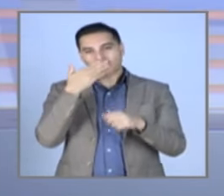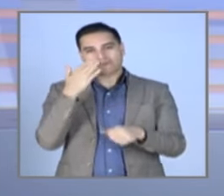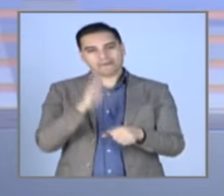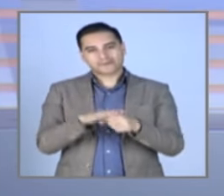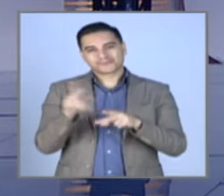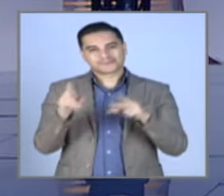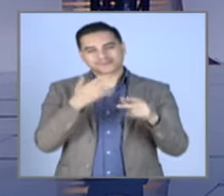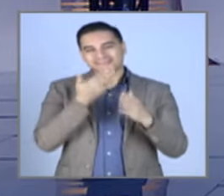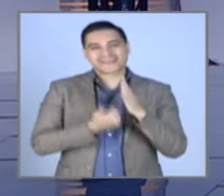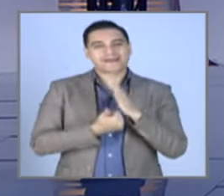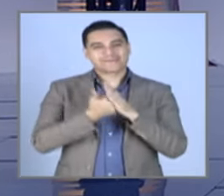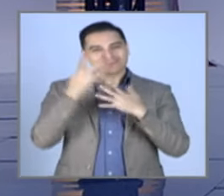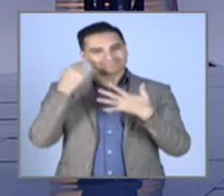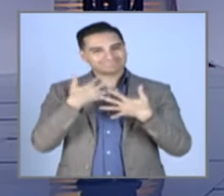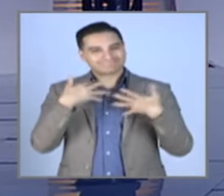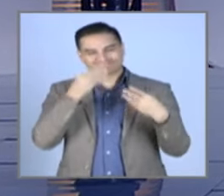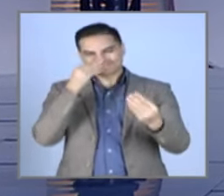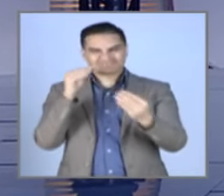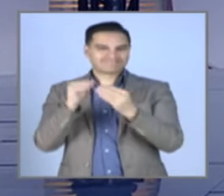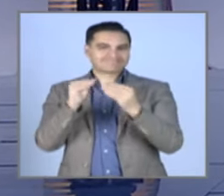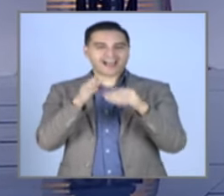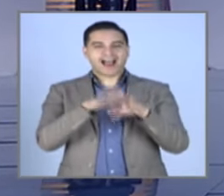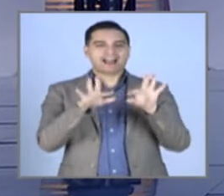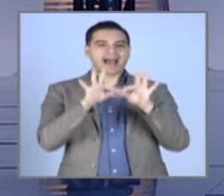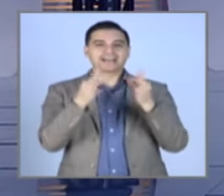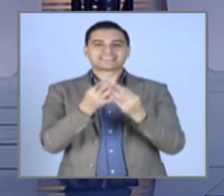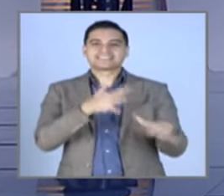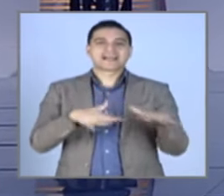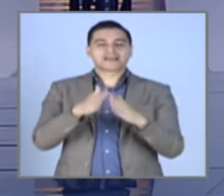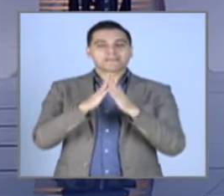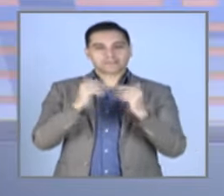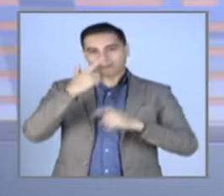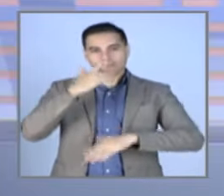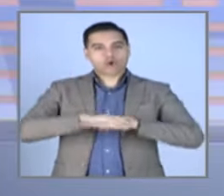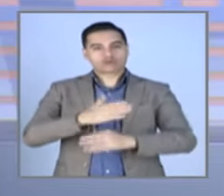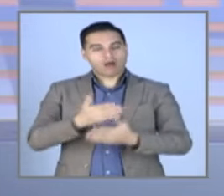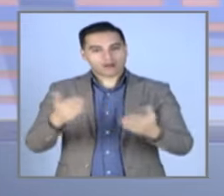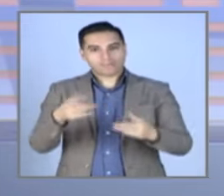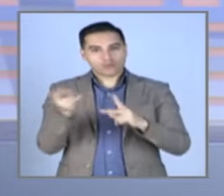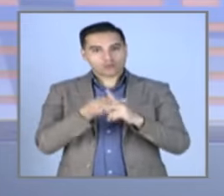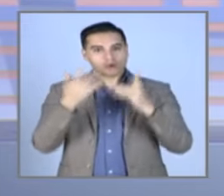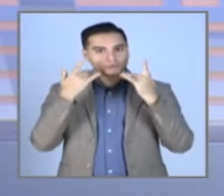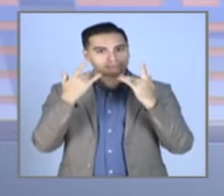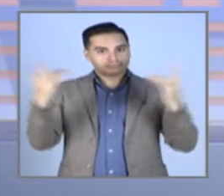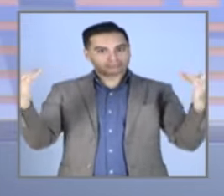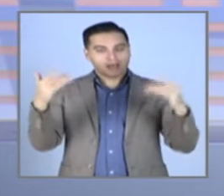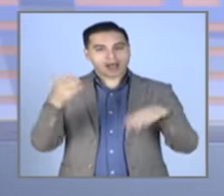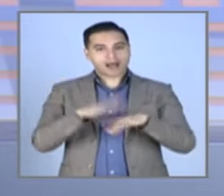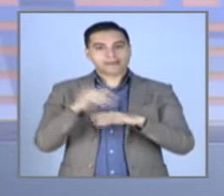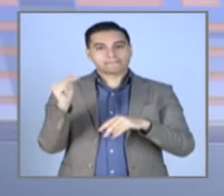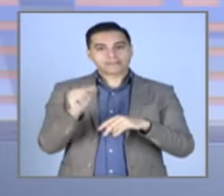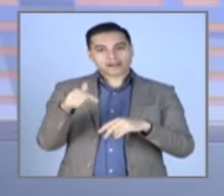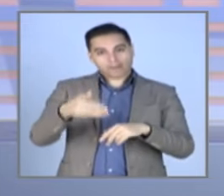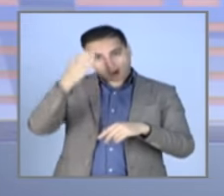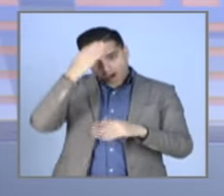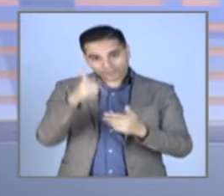جميل وممتع، بنتعرف فيه على عائلات مصرية محترمة. جمهور برنامج العباقرة في مصر